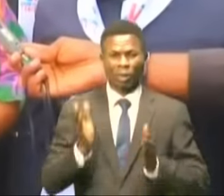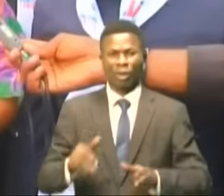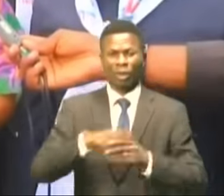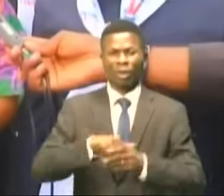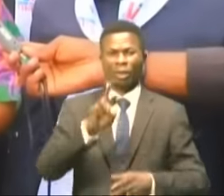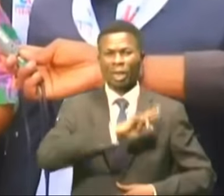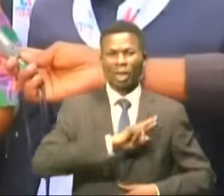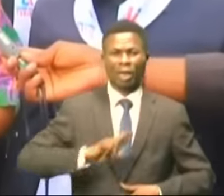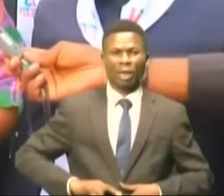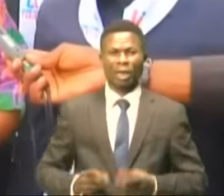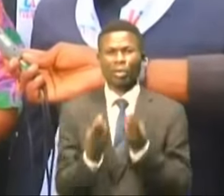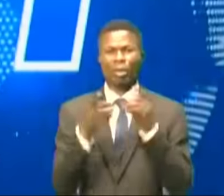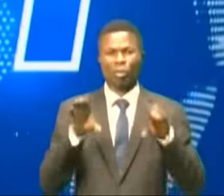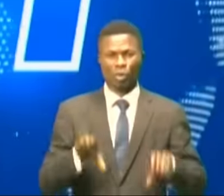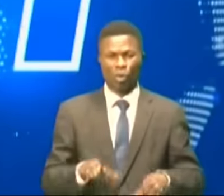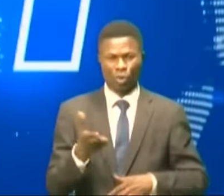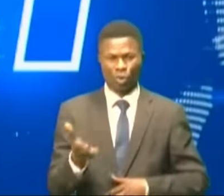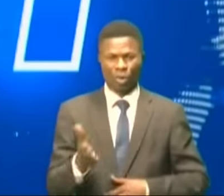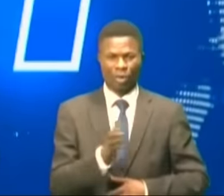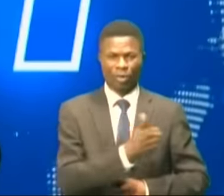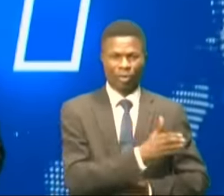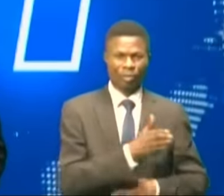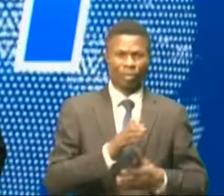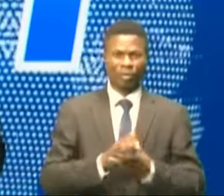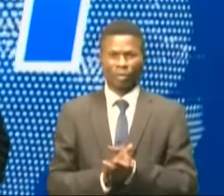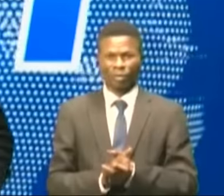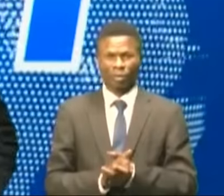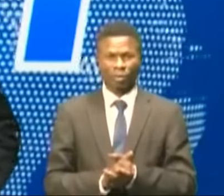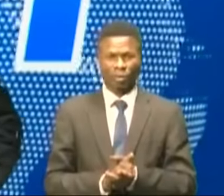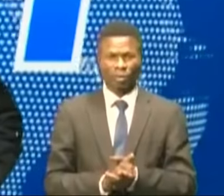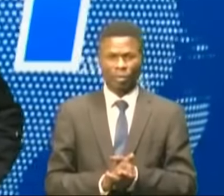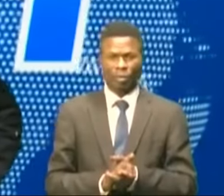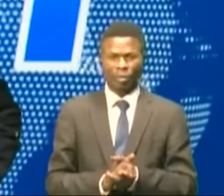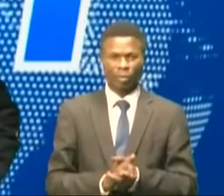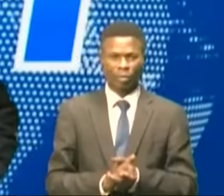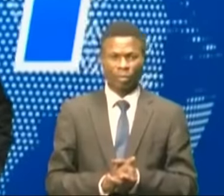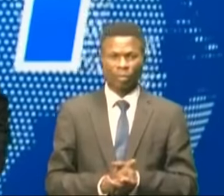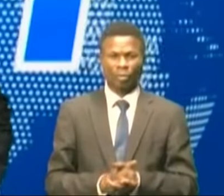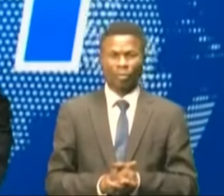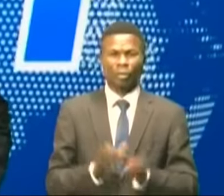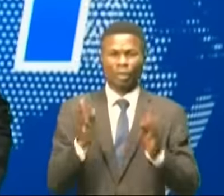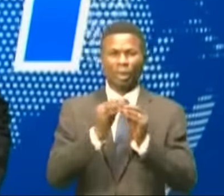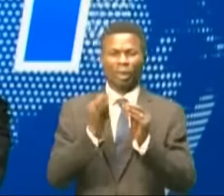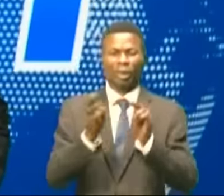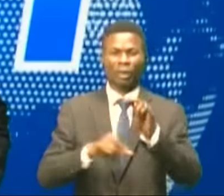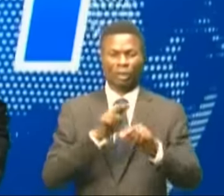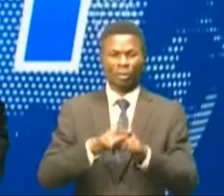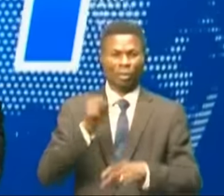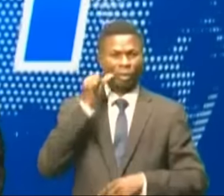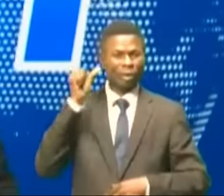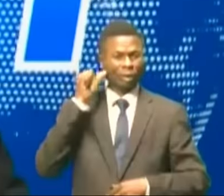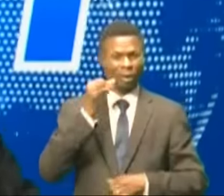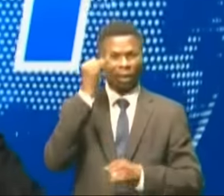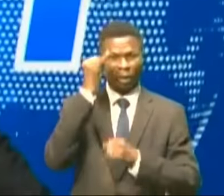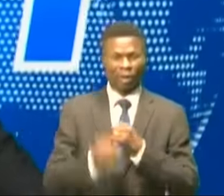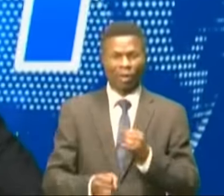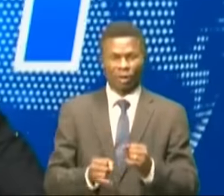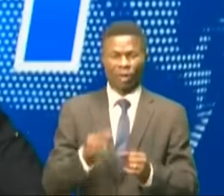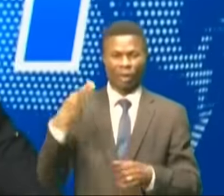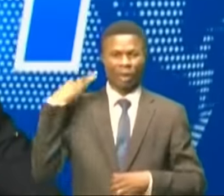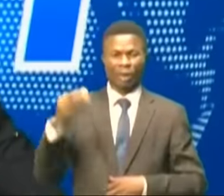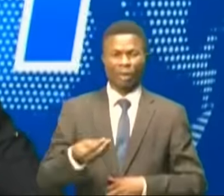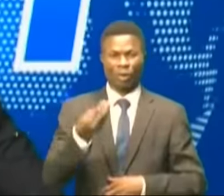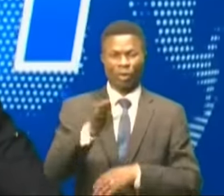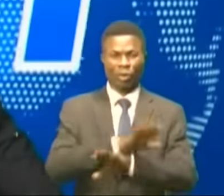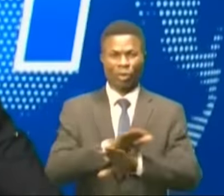République démocratique du Congo. Et à la chambre voisine, à l'Assemblée nationale, c'est depuis hier qu'a pris fin le dépôt des candidatures